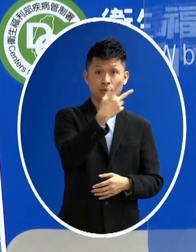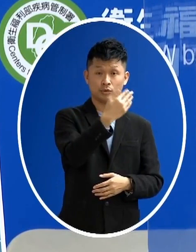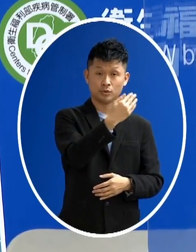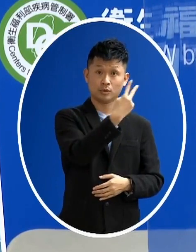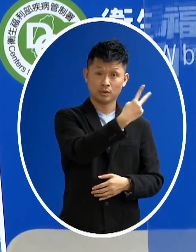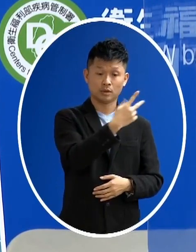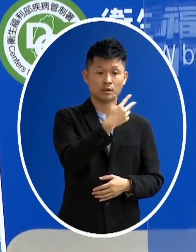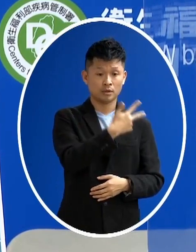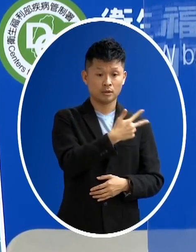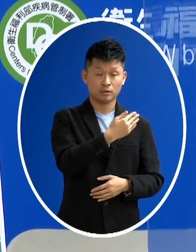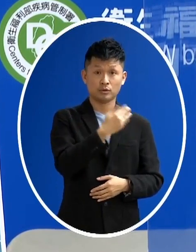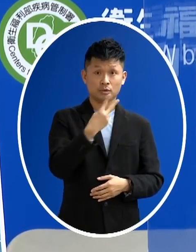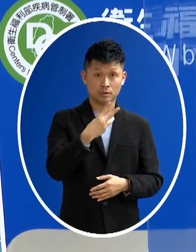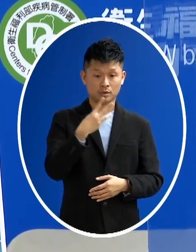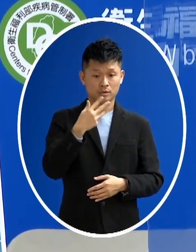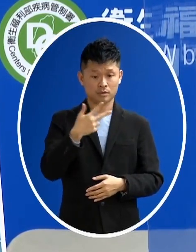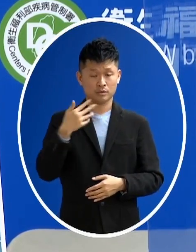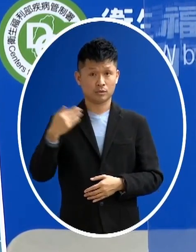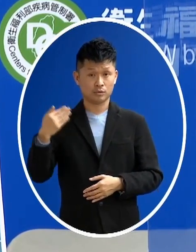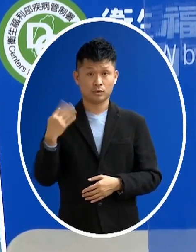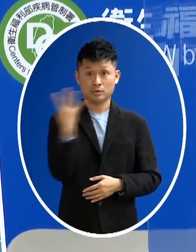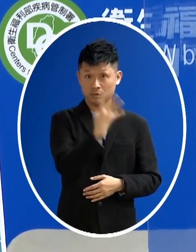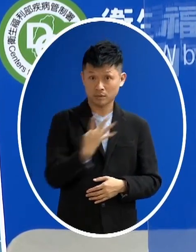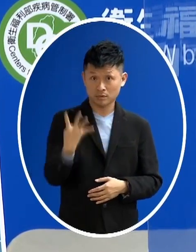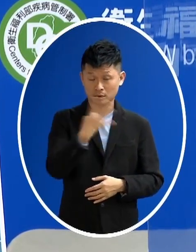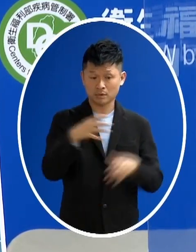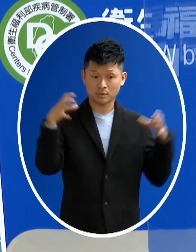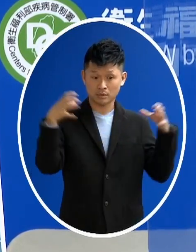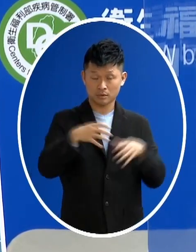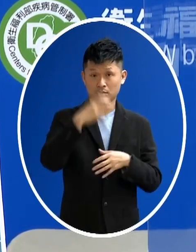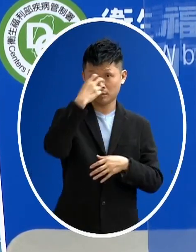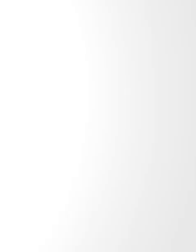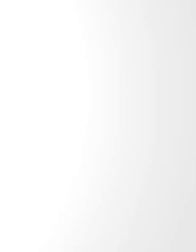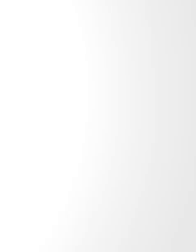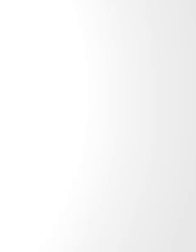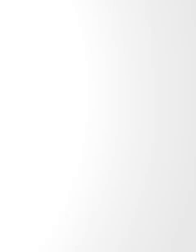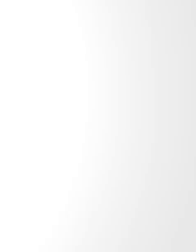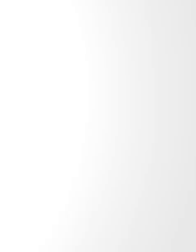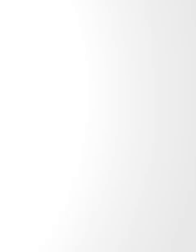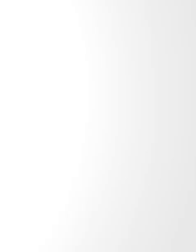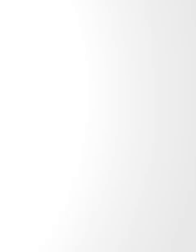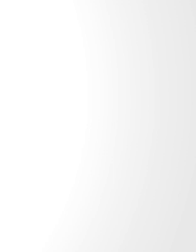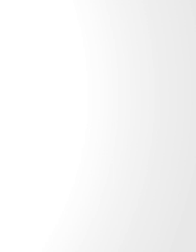799，那这些都在集中检疫所，所以相对的安全。